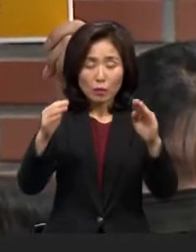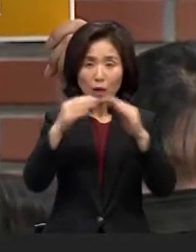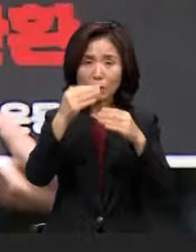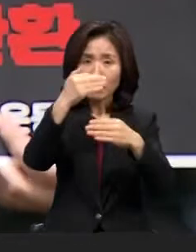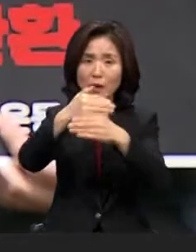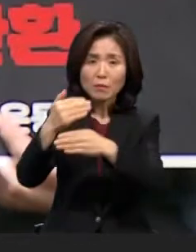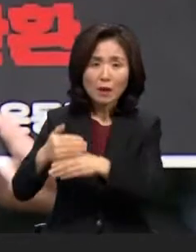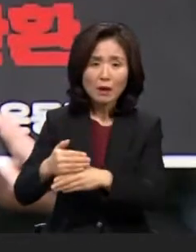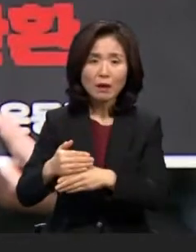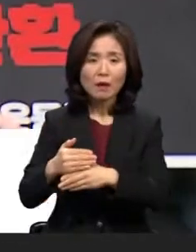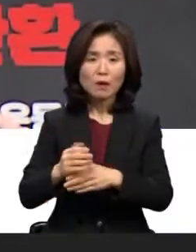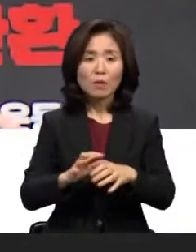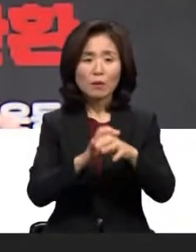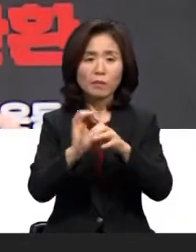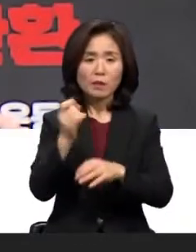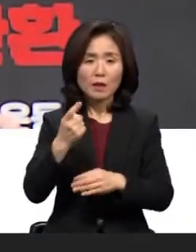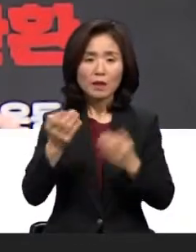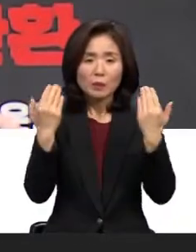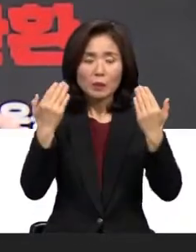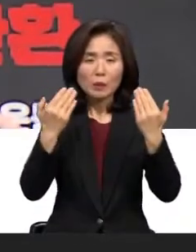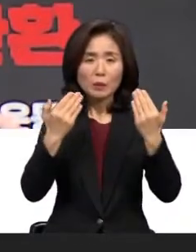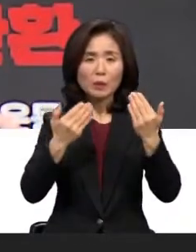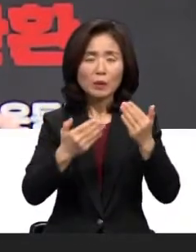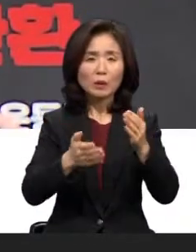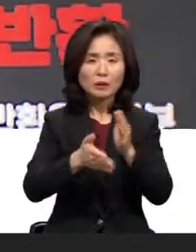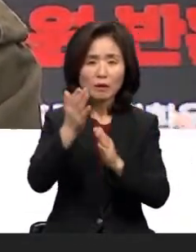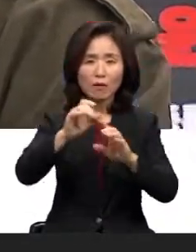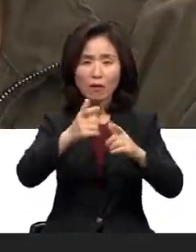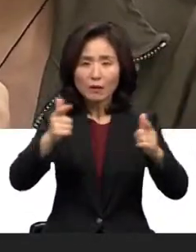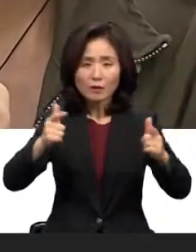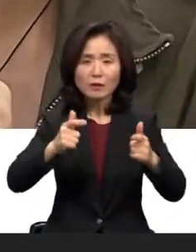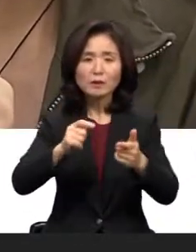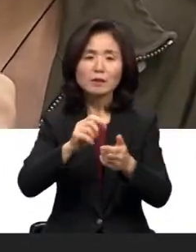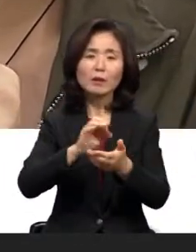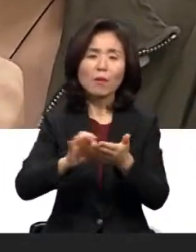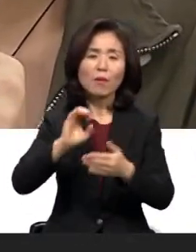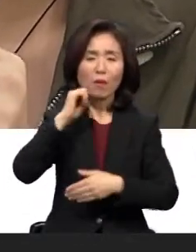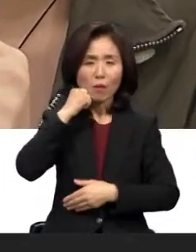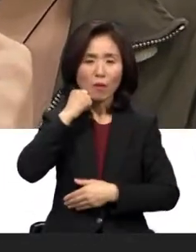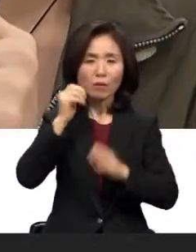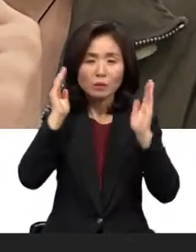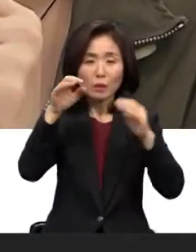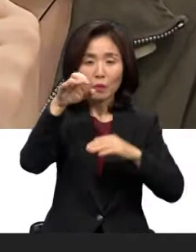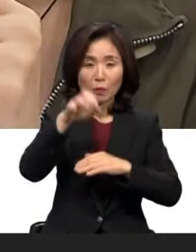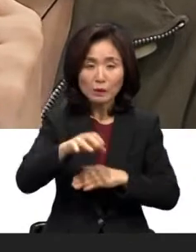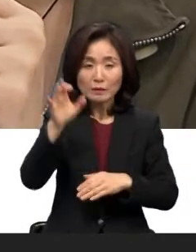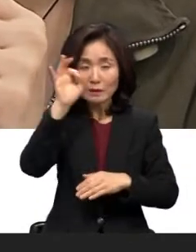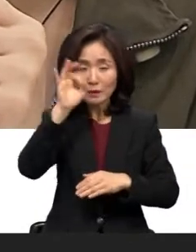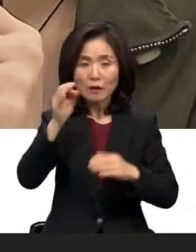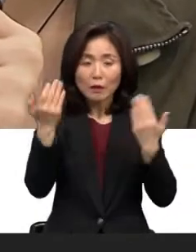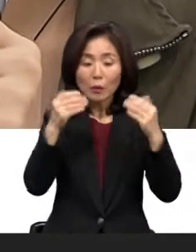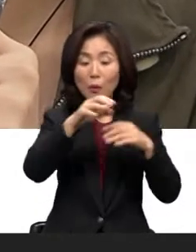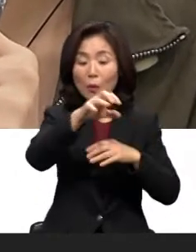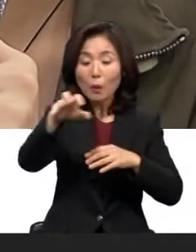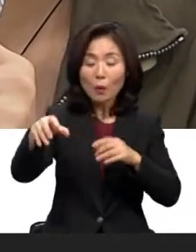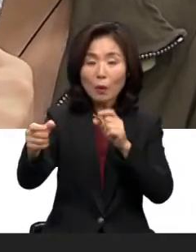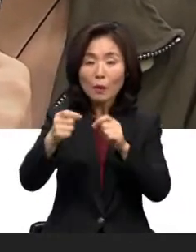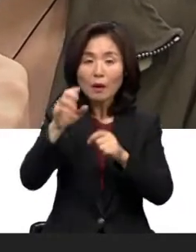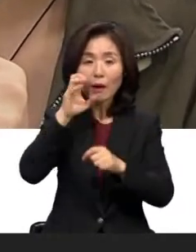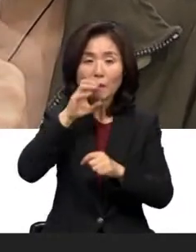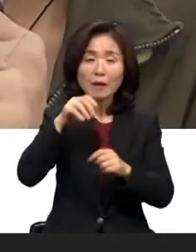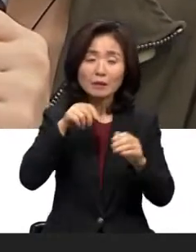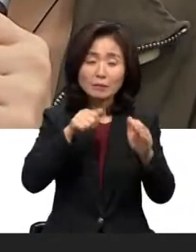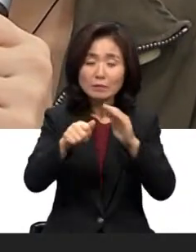하면 코로나 사태로 학교 시설 이용이 어려워지면서 공부할 공간을 찾아 저는 학교 근처 카페를 전진해야